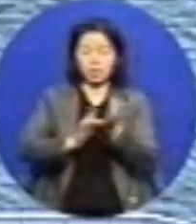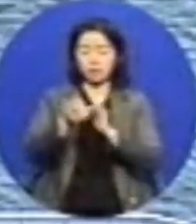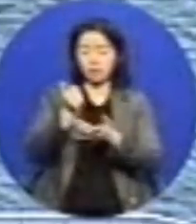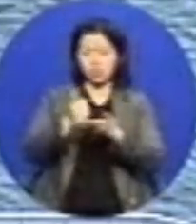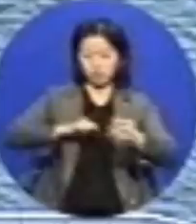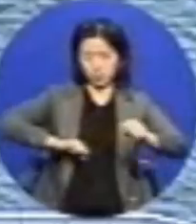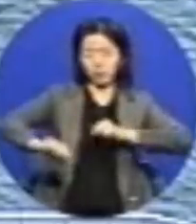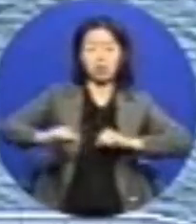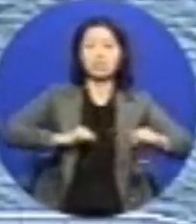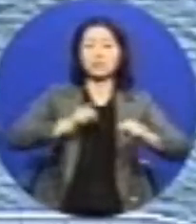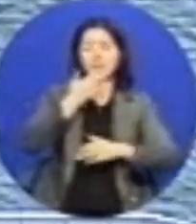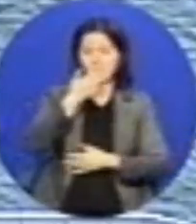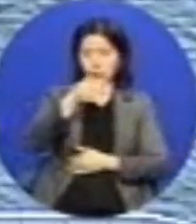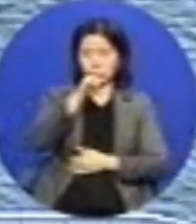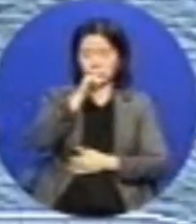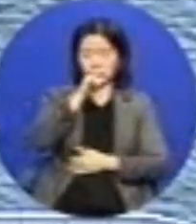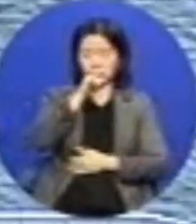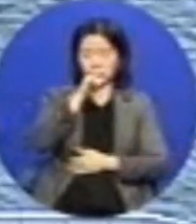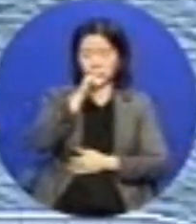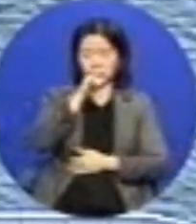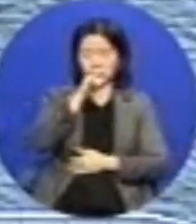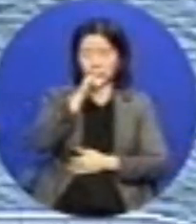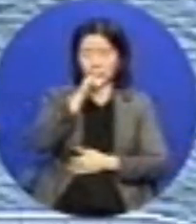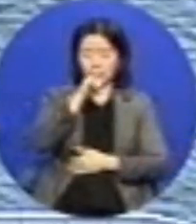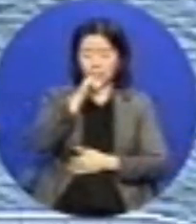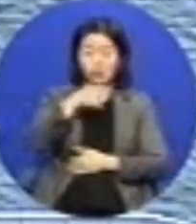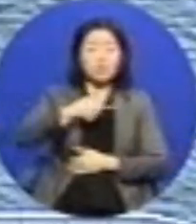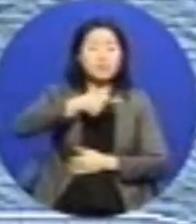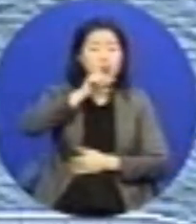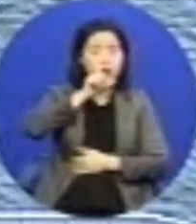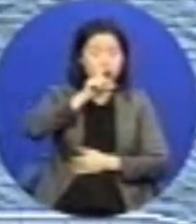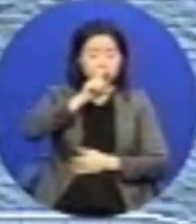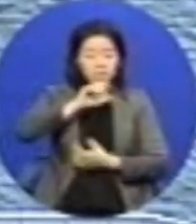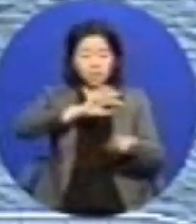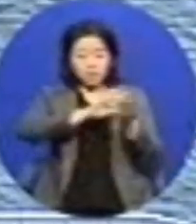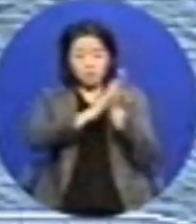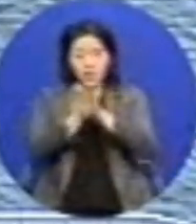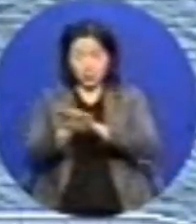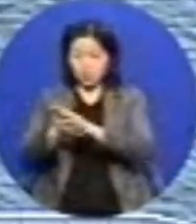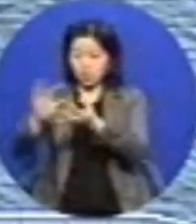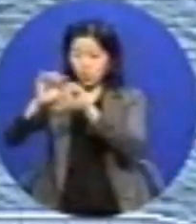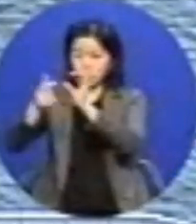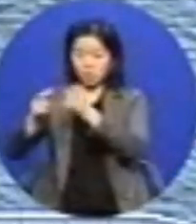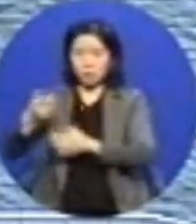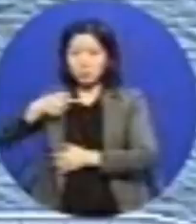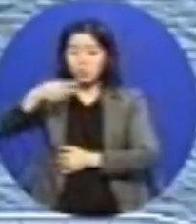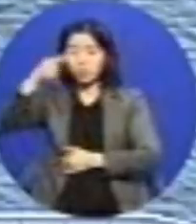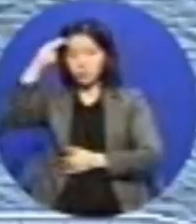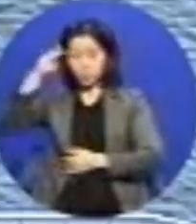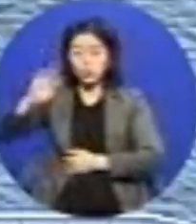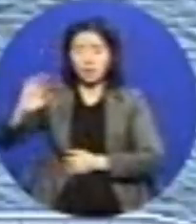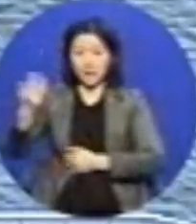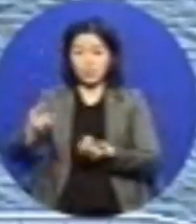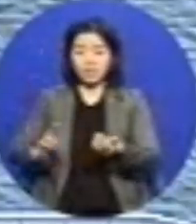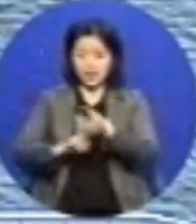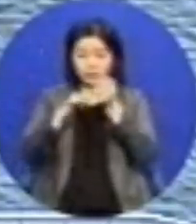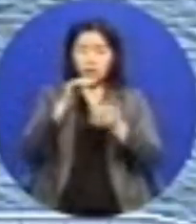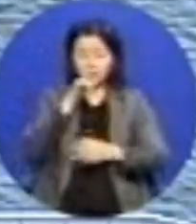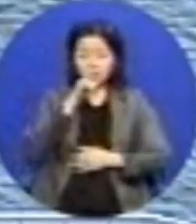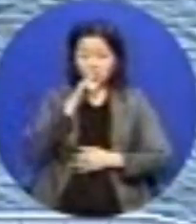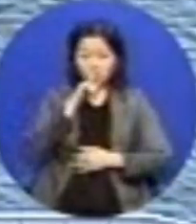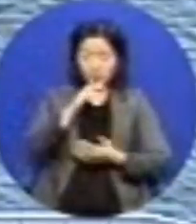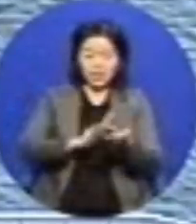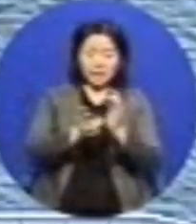있다는 것을 물이 포도주가 되는 기적이 그렇게 일어나 짜 나요 예수님의 손님이 실 때는